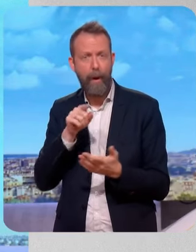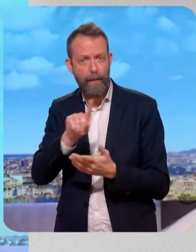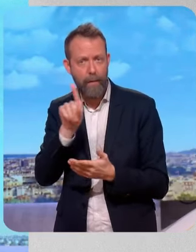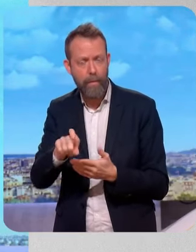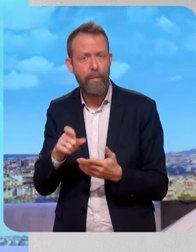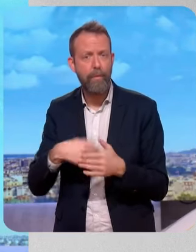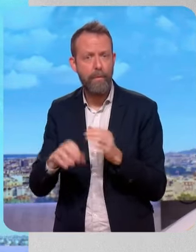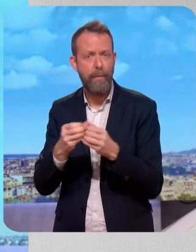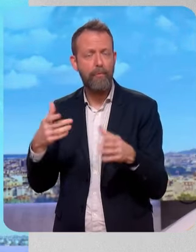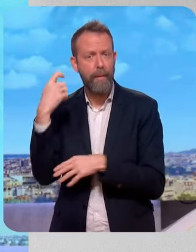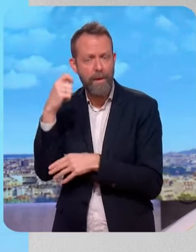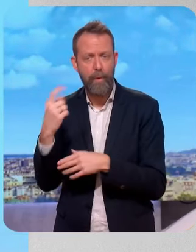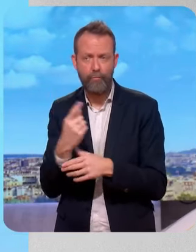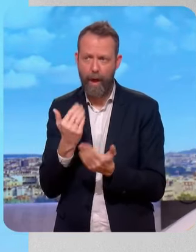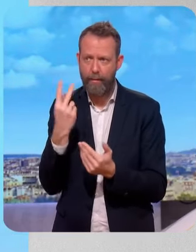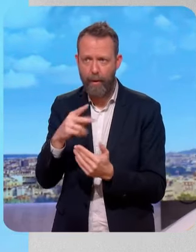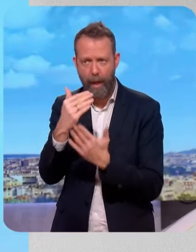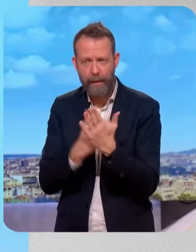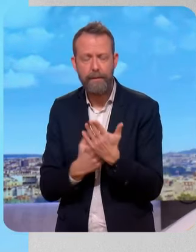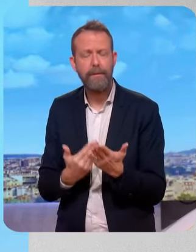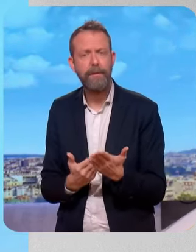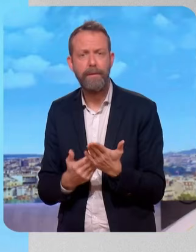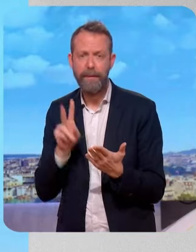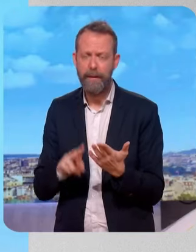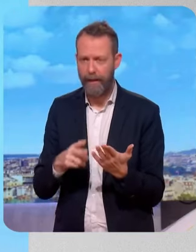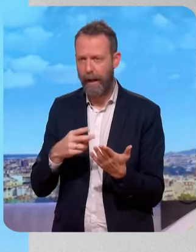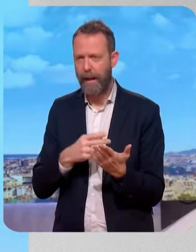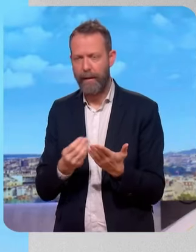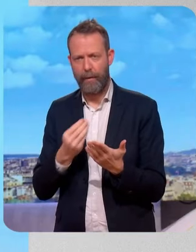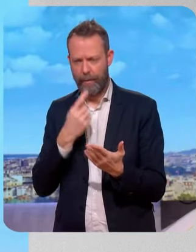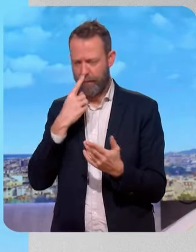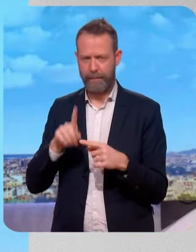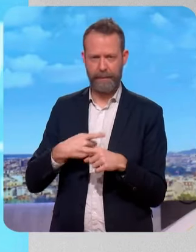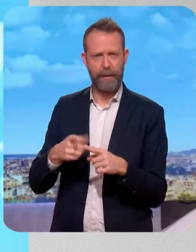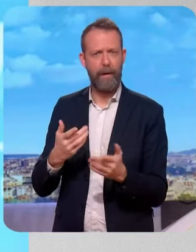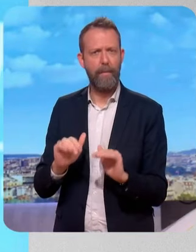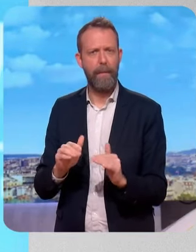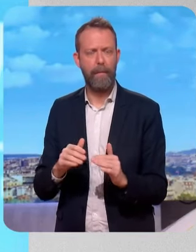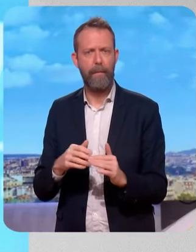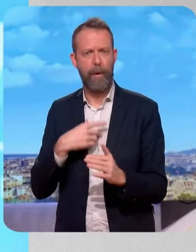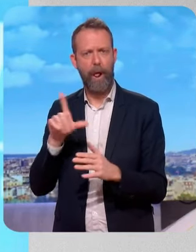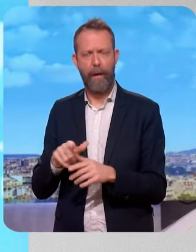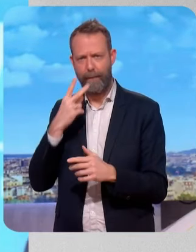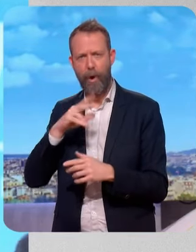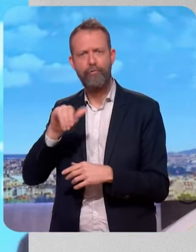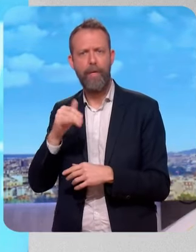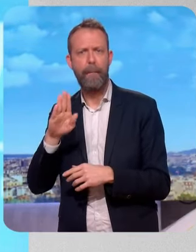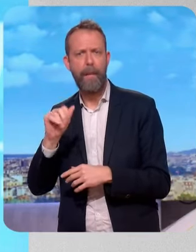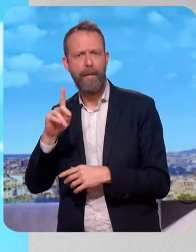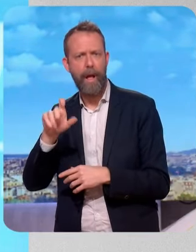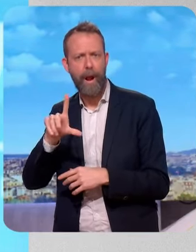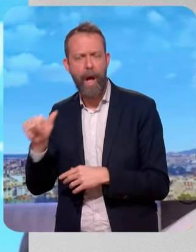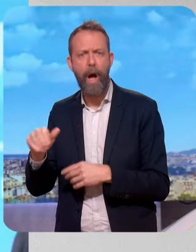majorité présidentielle, on attend toujours la vôtre. C'est vrai que ça fait un petit peu étrange, en tout cas, d'avoir d'un côté Jordan Bardella, Marie Toussaint